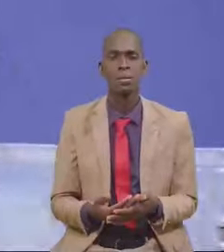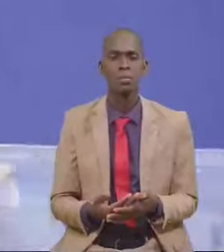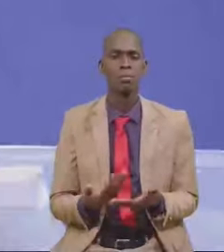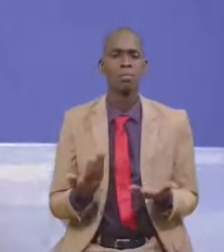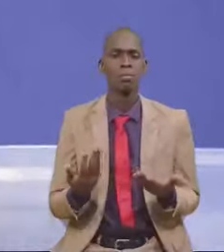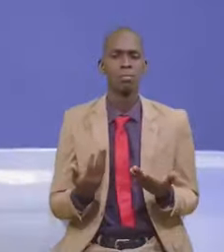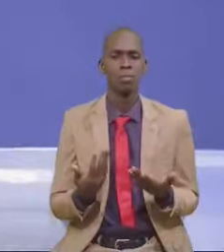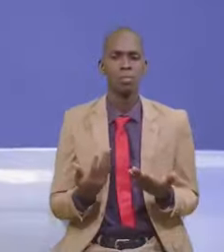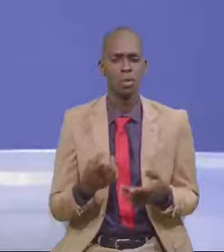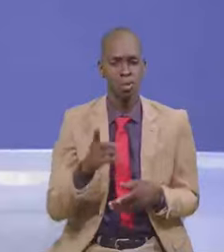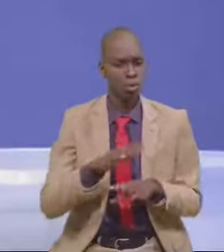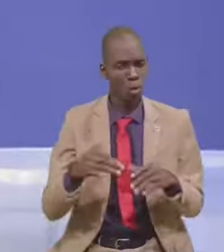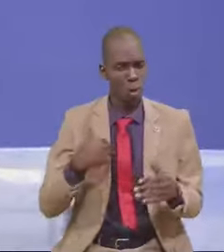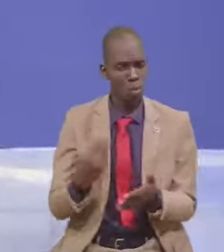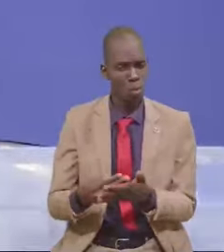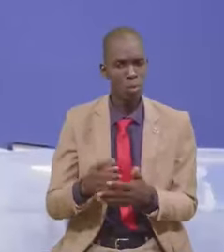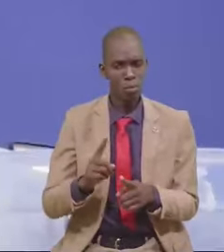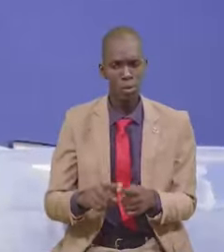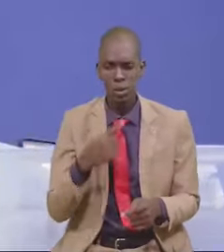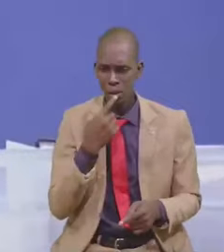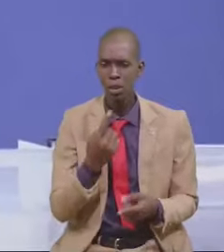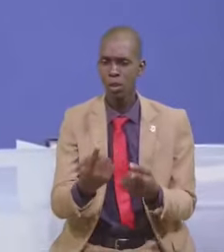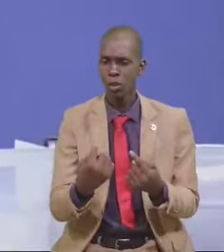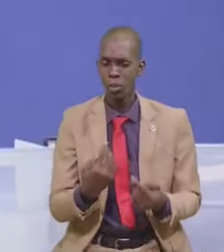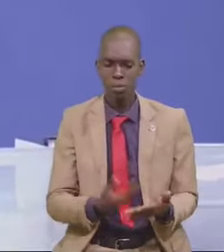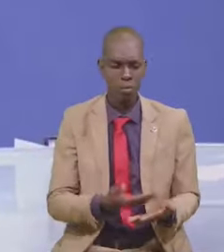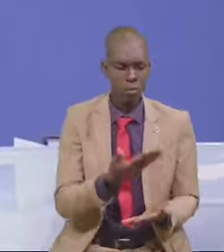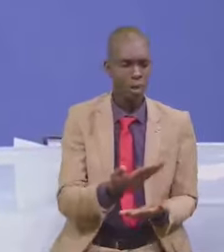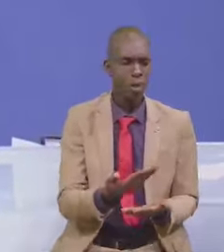Ah, vous n'avez pas d'argent, achetez.